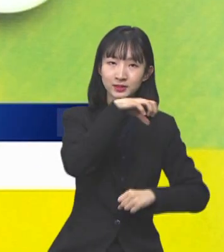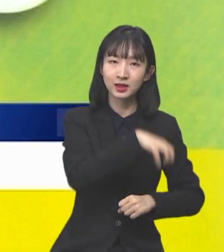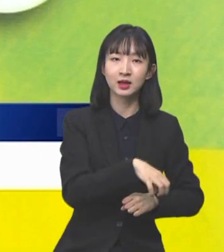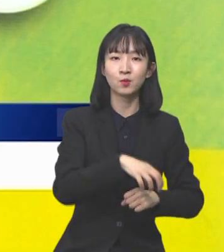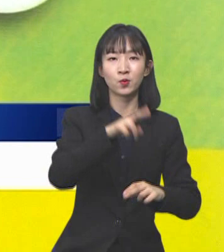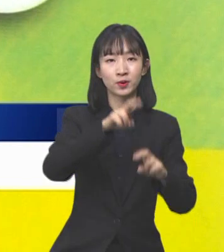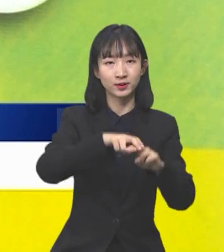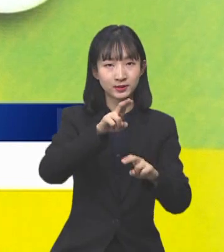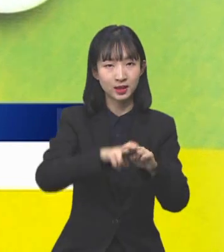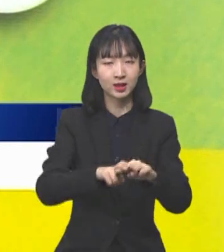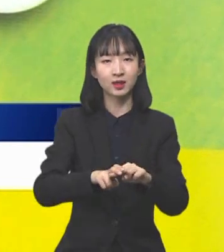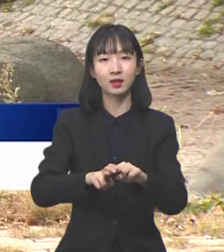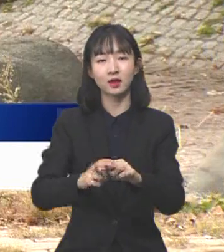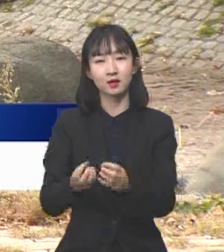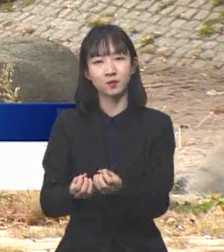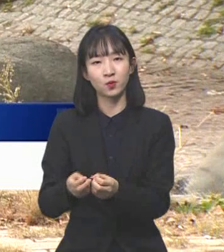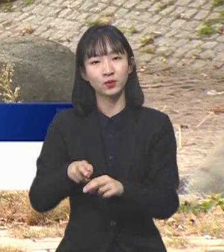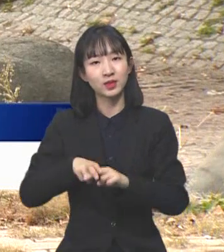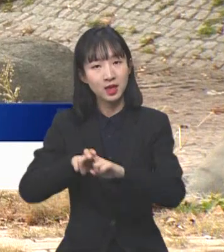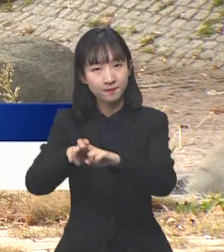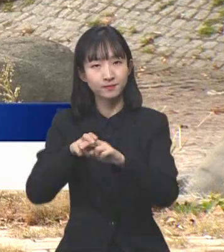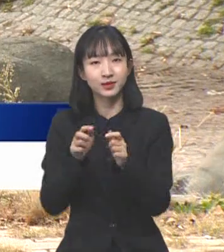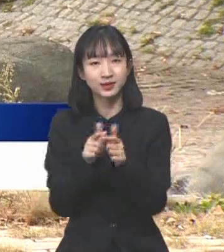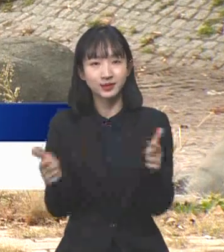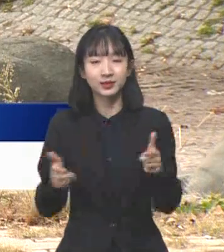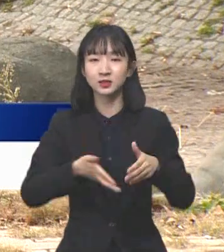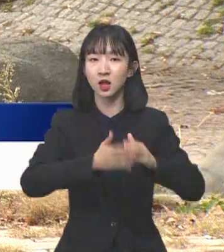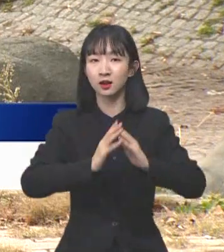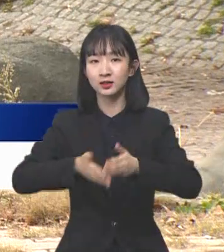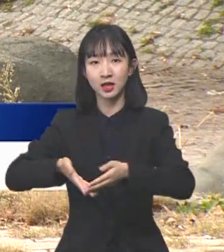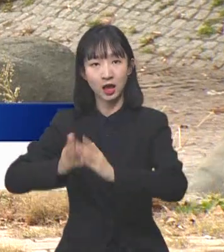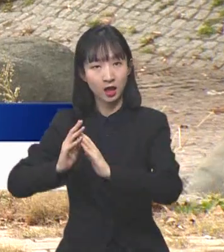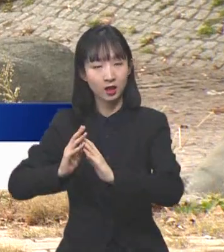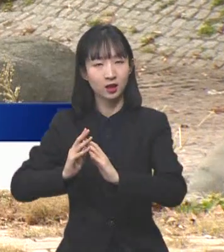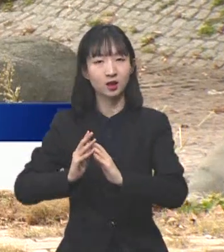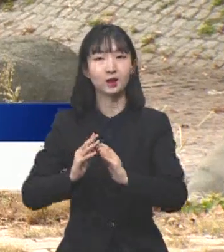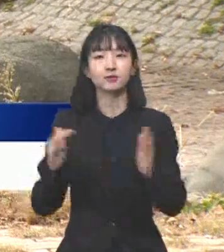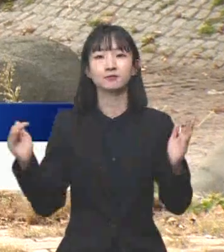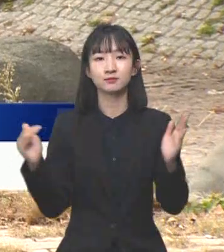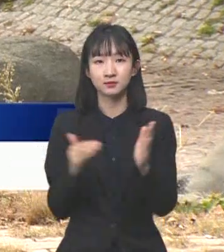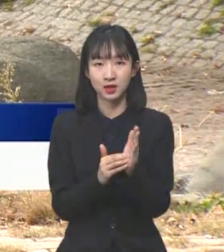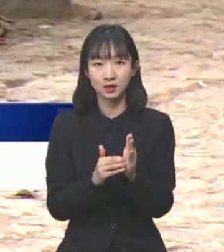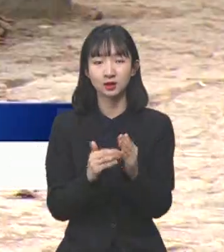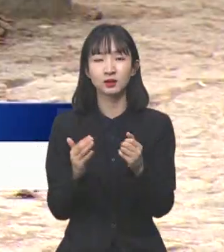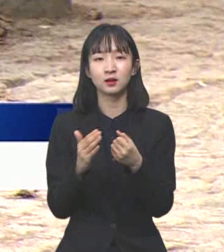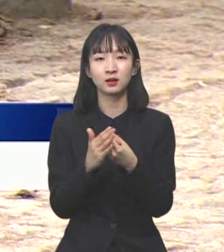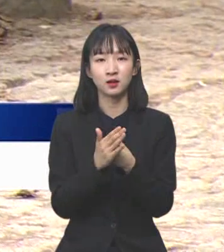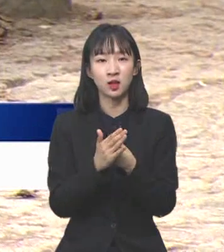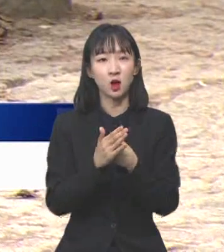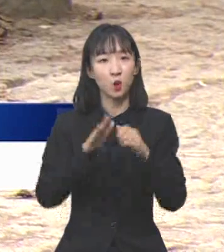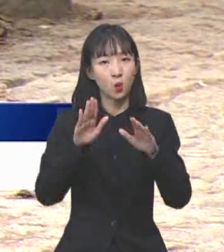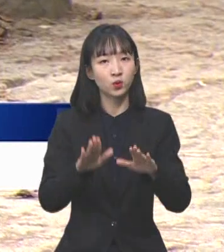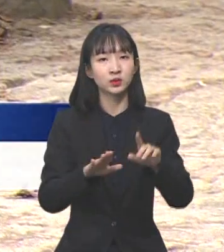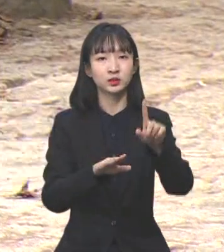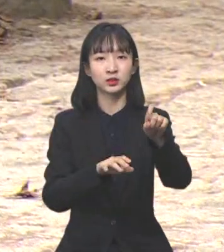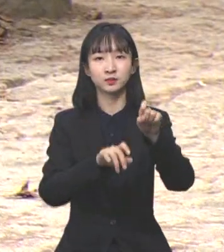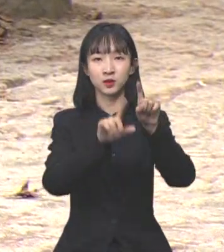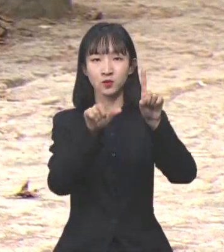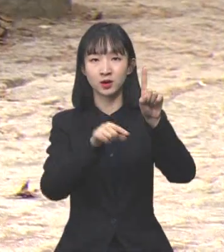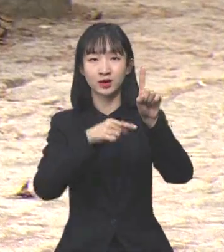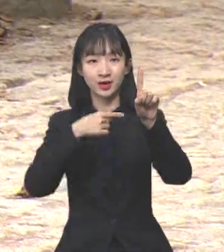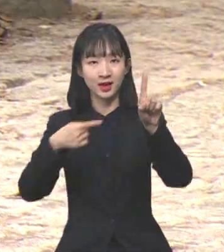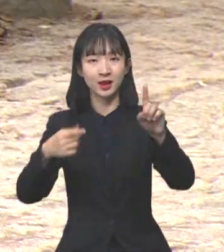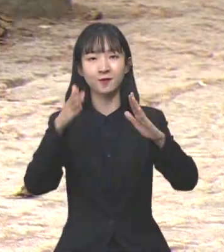바닥분수 등의 편의시설을 설치하고 열린 공간으로 새롭게 단장 해서 오르 오는 11월 1일